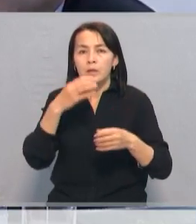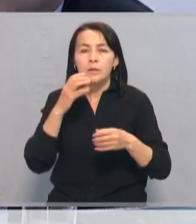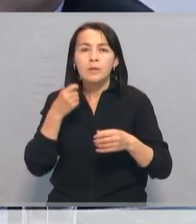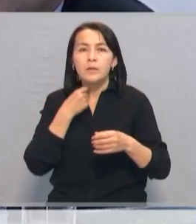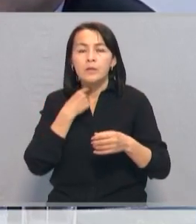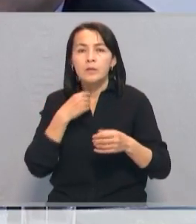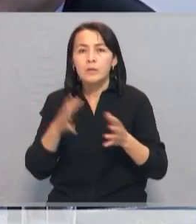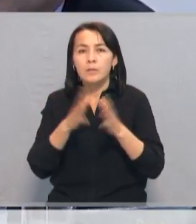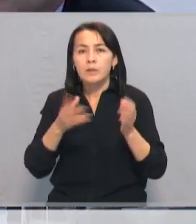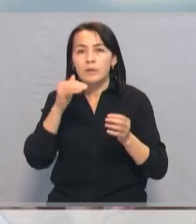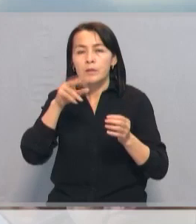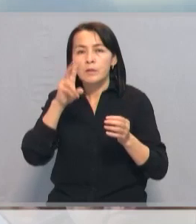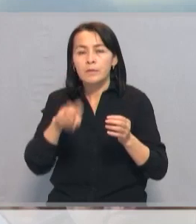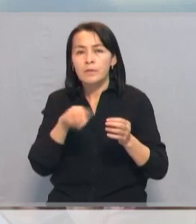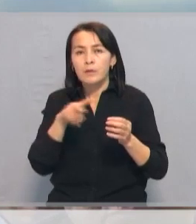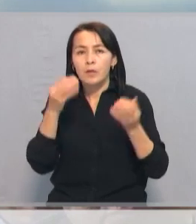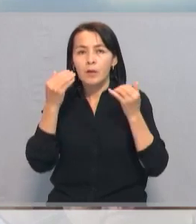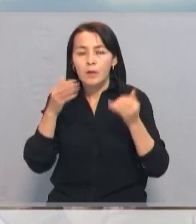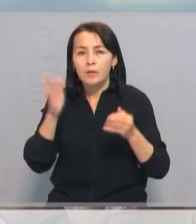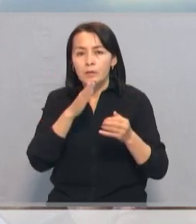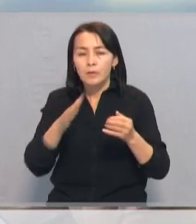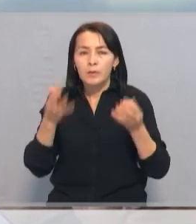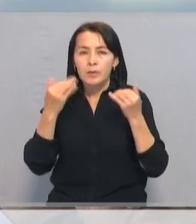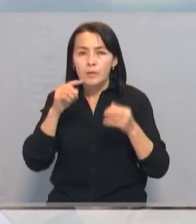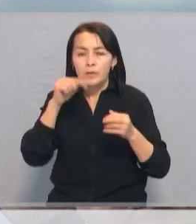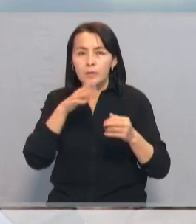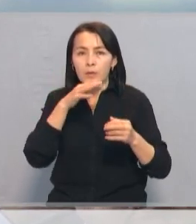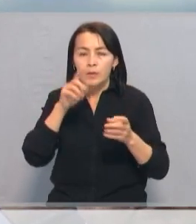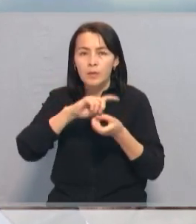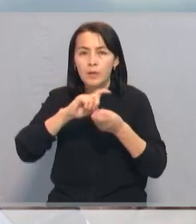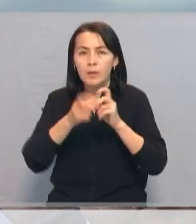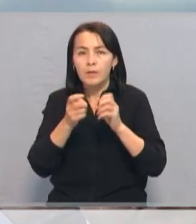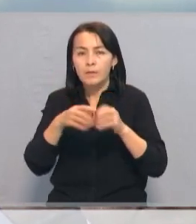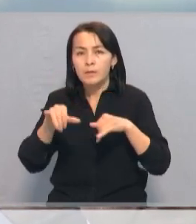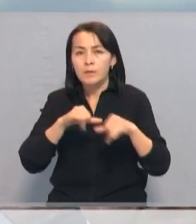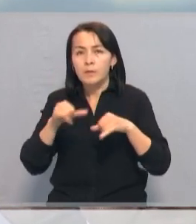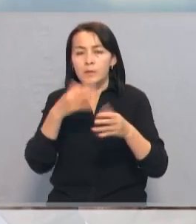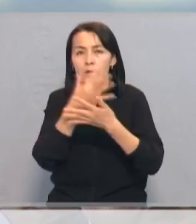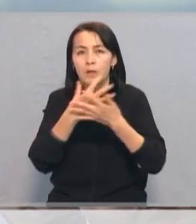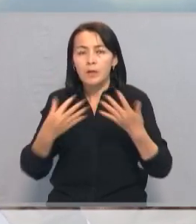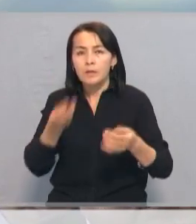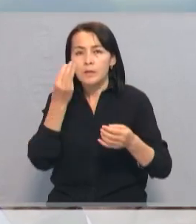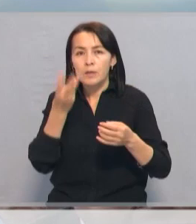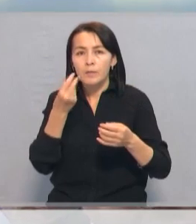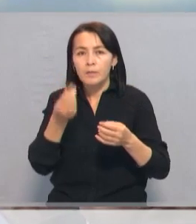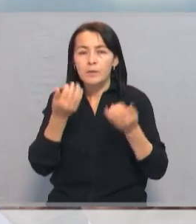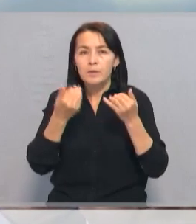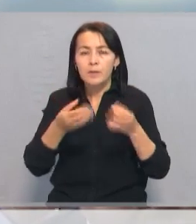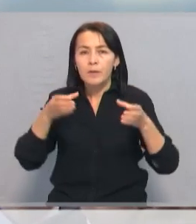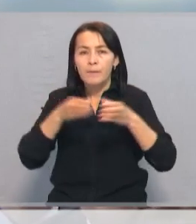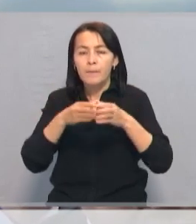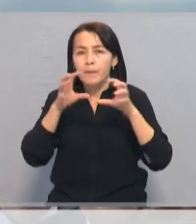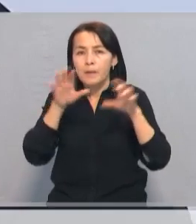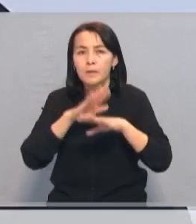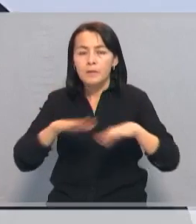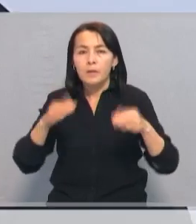объемом более 1200 литров уничтожен. Одновременно идет борьба с контрабандными товарами, финансовыми пирамидами,